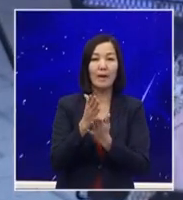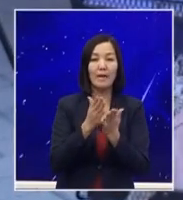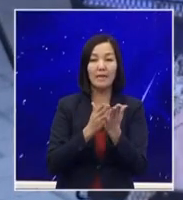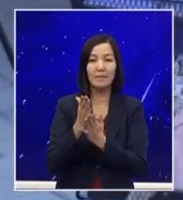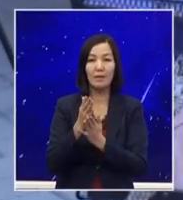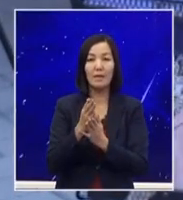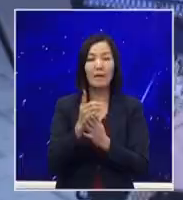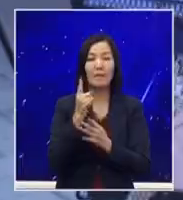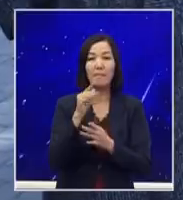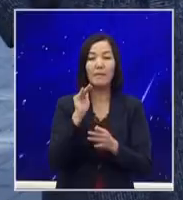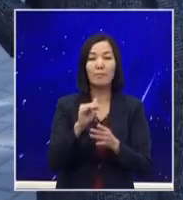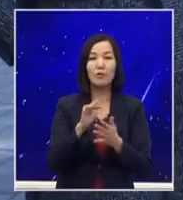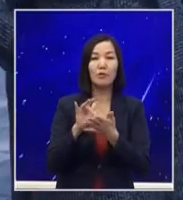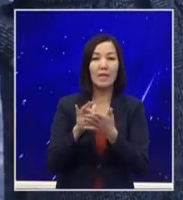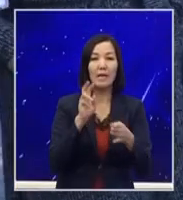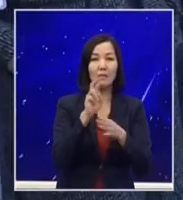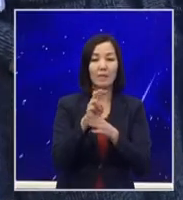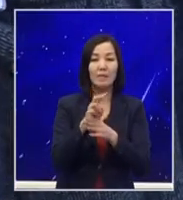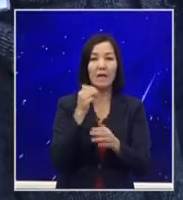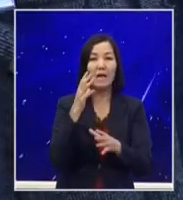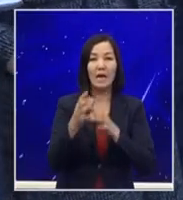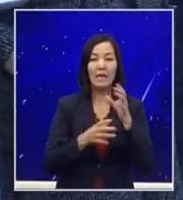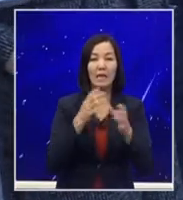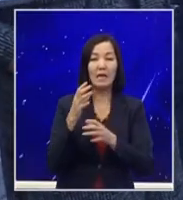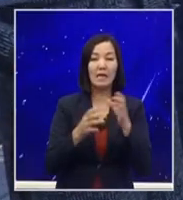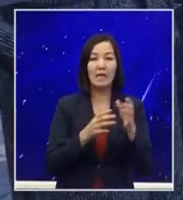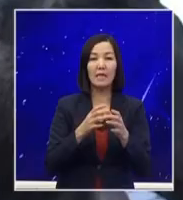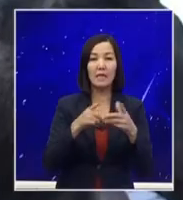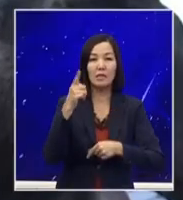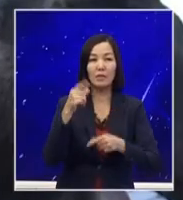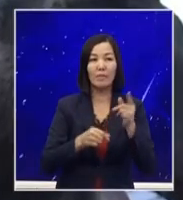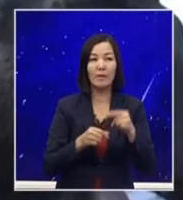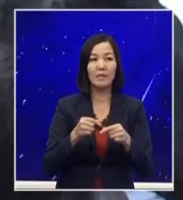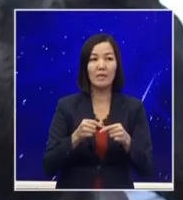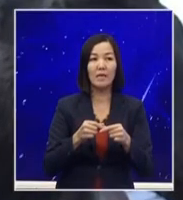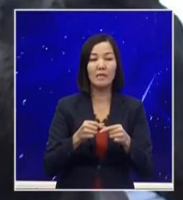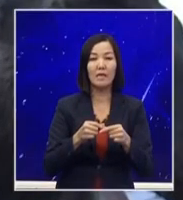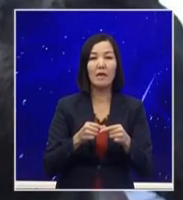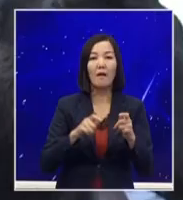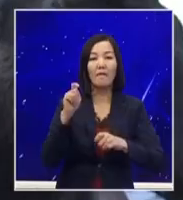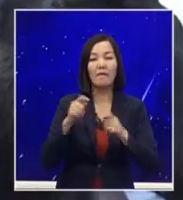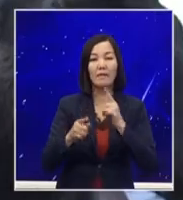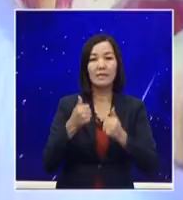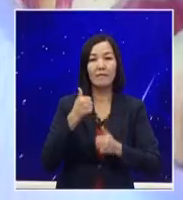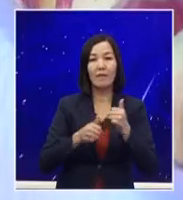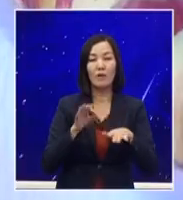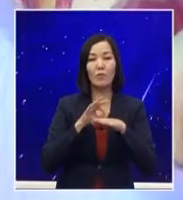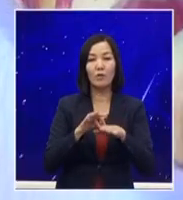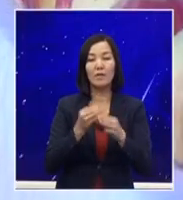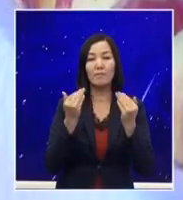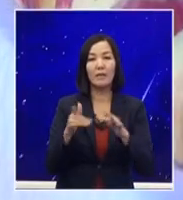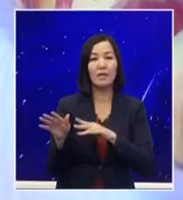мың саяхатшы жүріп өткен. Жыл сайын халықаралық деңгейде Сиверс алмасының гүлдену фестивалі өтетін. Пандемияға байланысты биылғы шара